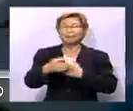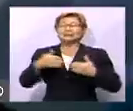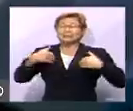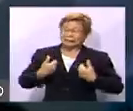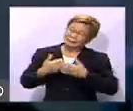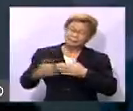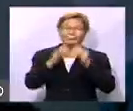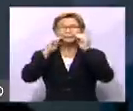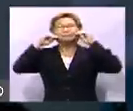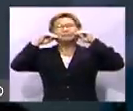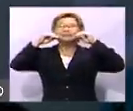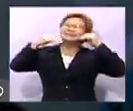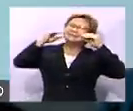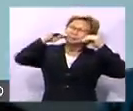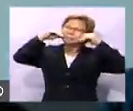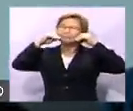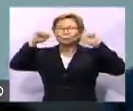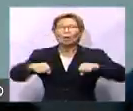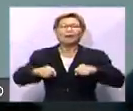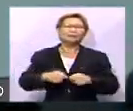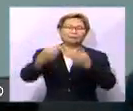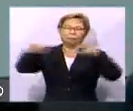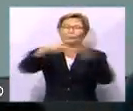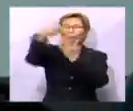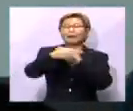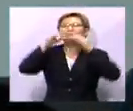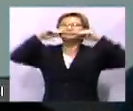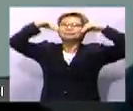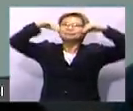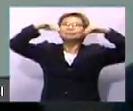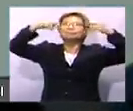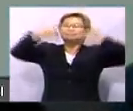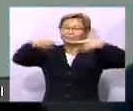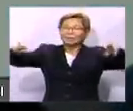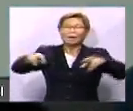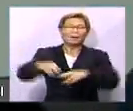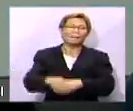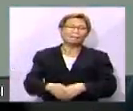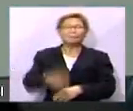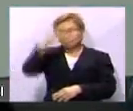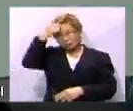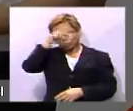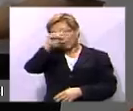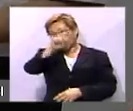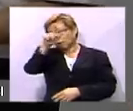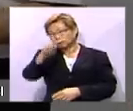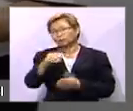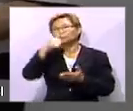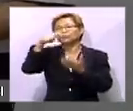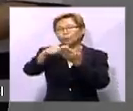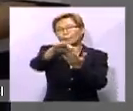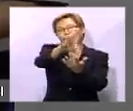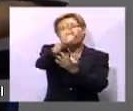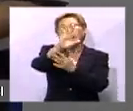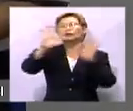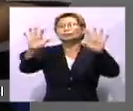smile beliau bercakap pada sidang media pelancaran program smile pada Majlis sama Datuk Seri Azmi turut menyerahkan watikah pelantikan